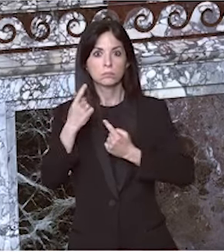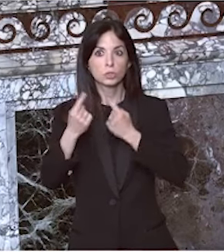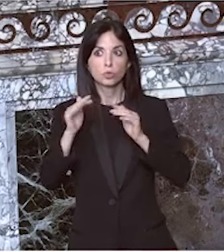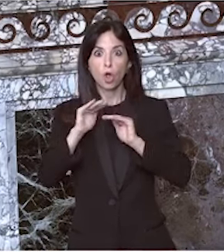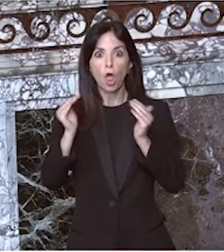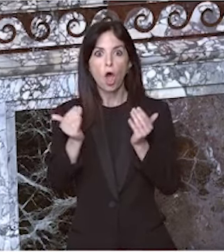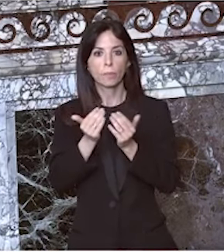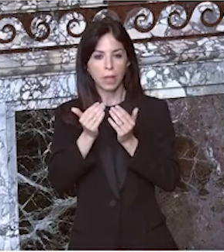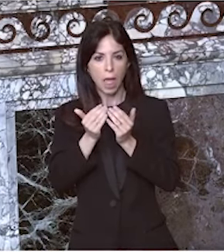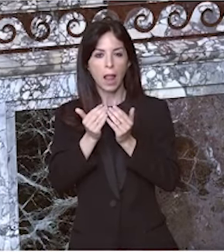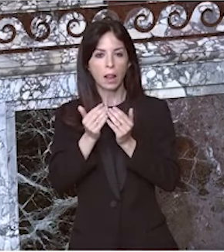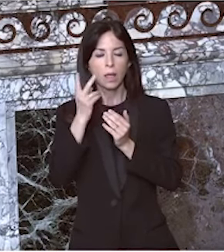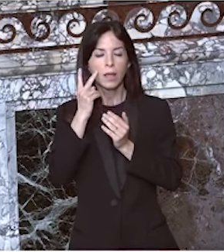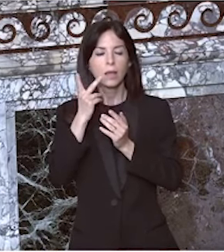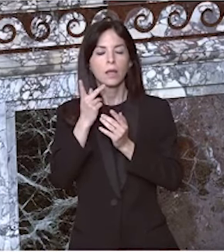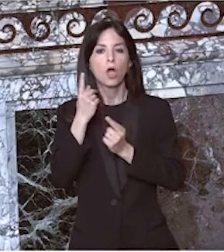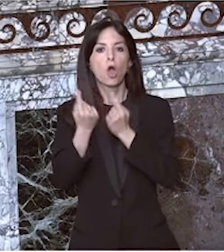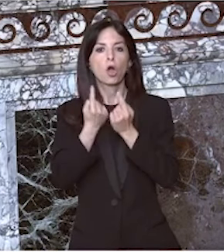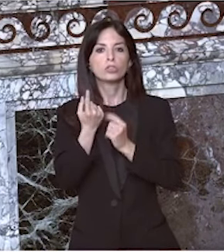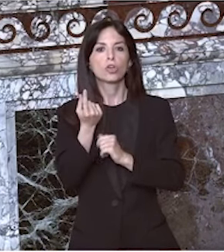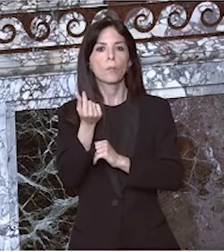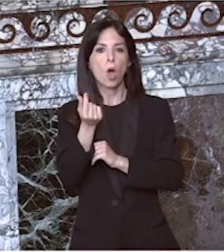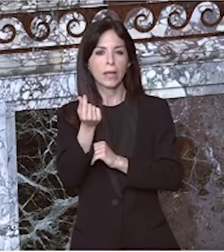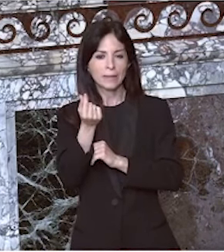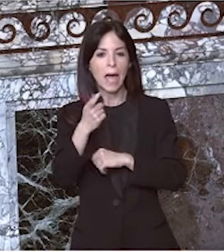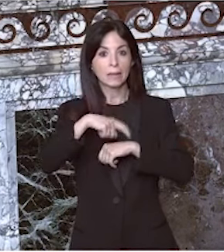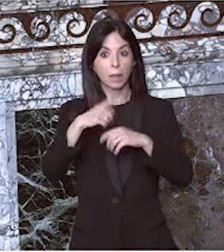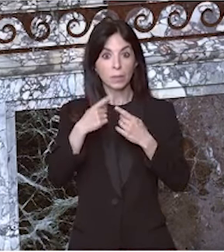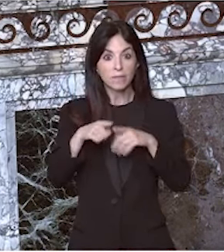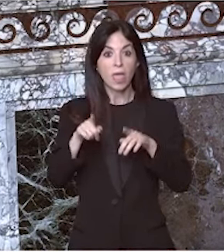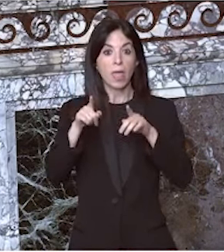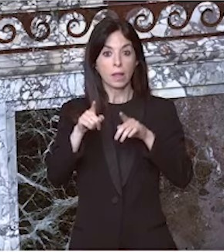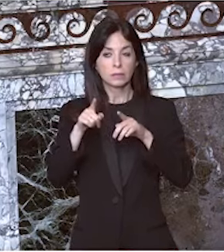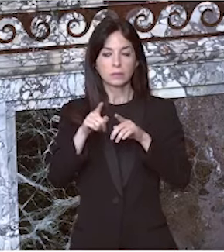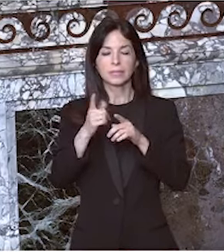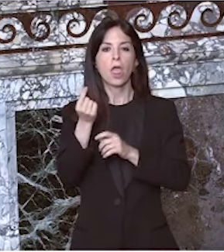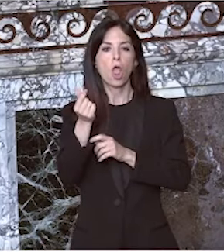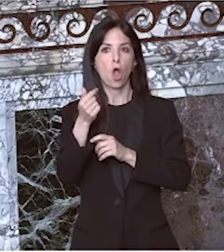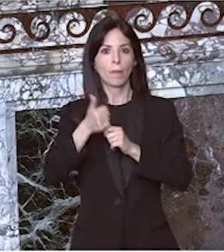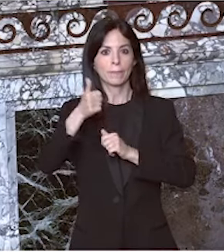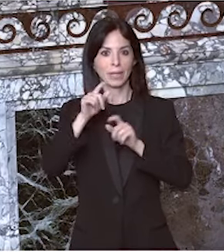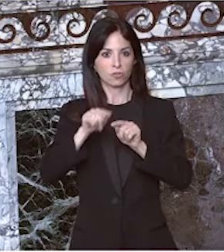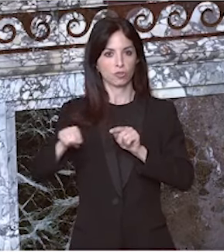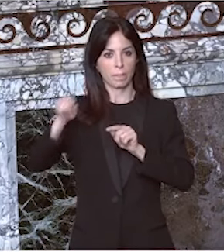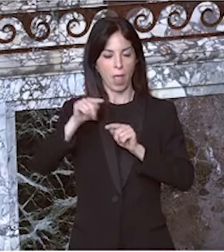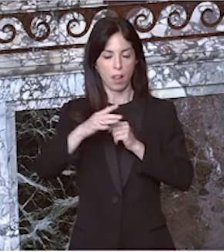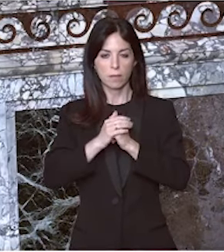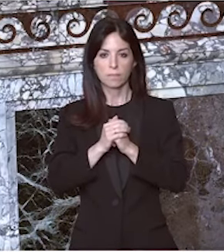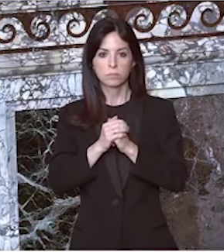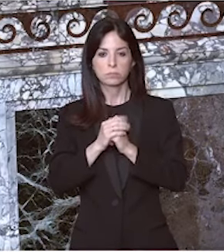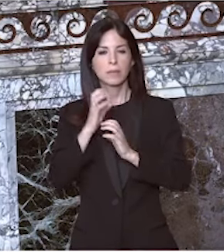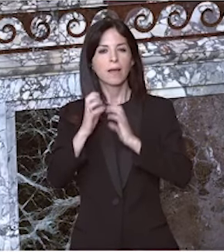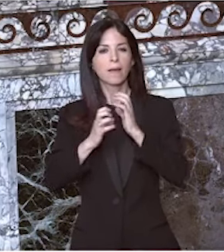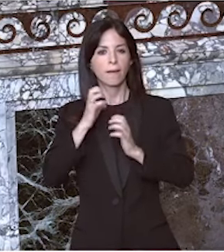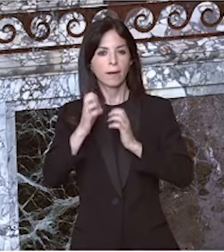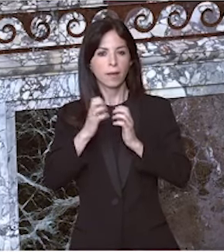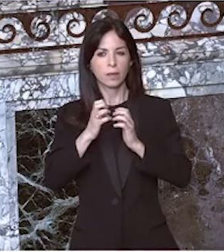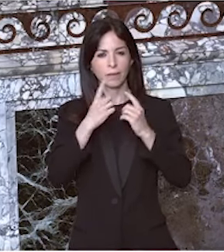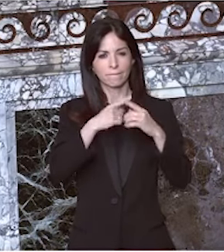un allentamento delle condizioni monetarie, con tempi diversi nelle principali economie. La crisi